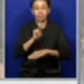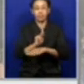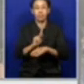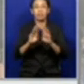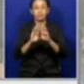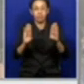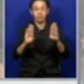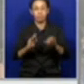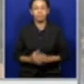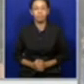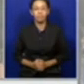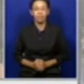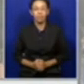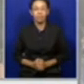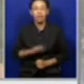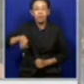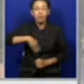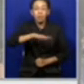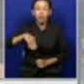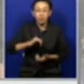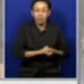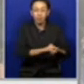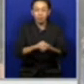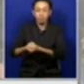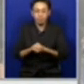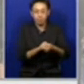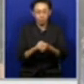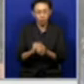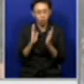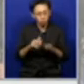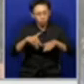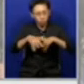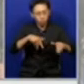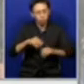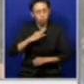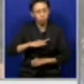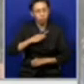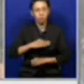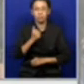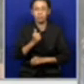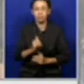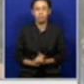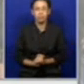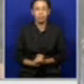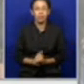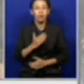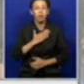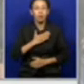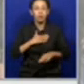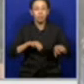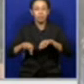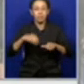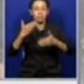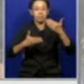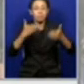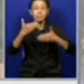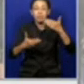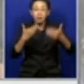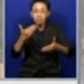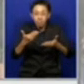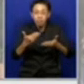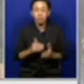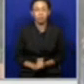งสุรัตน์และพวกเราได้ร่วมทำกิจกรรมได้รับการต้อนรับไปอย่างดีนี่คือเราได้จัดกิจกรรมแล้วก็บอกเตือนแล้